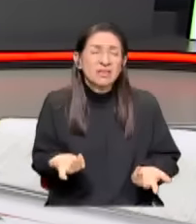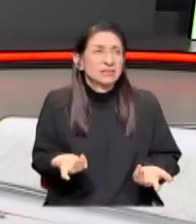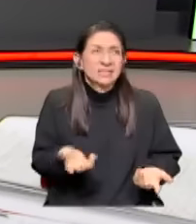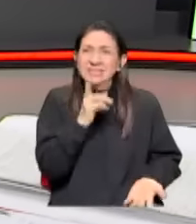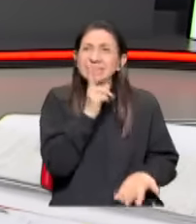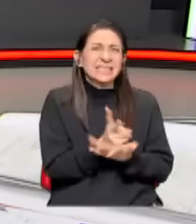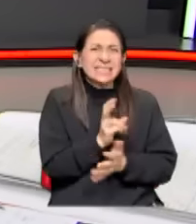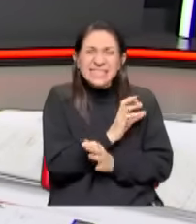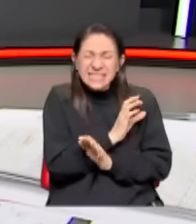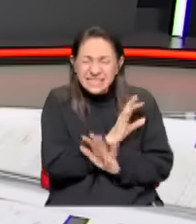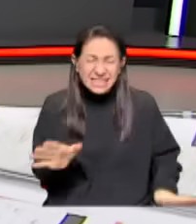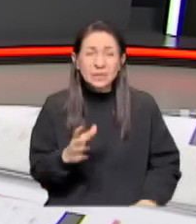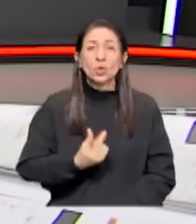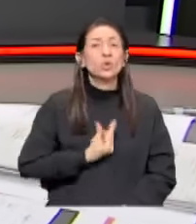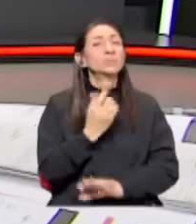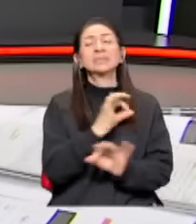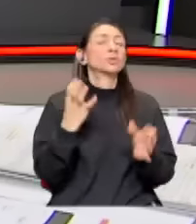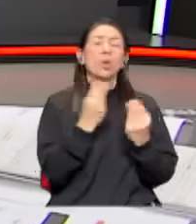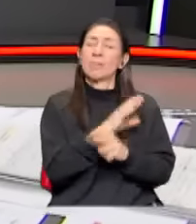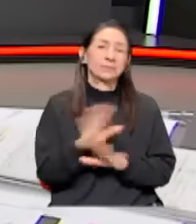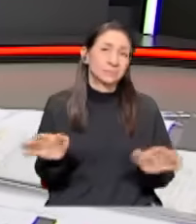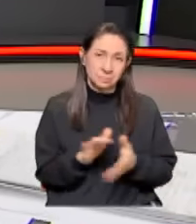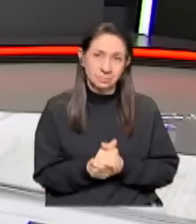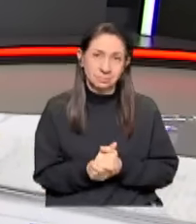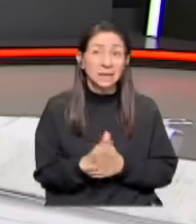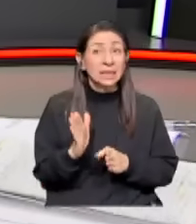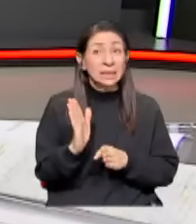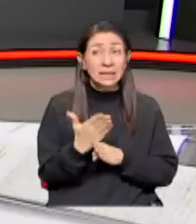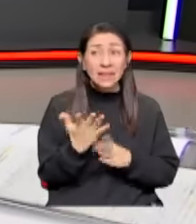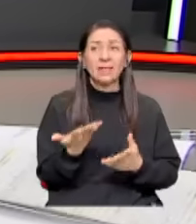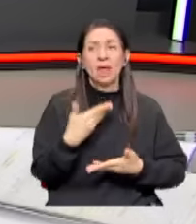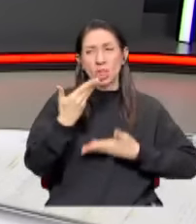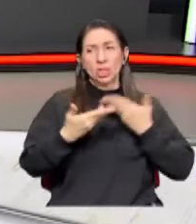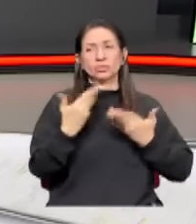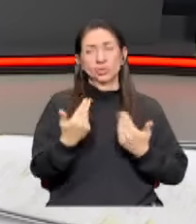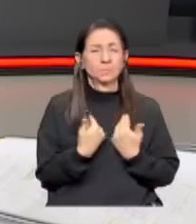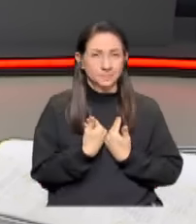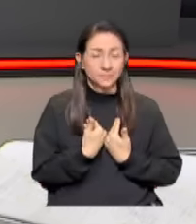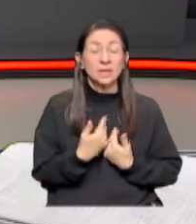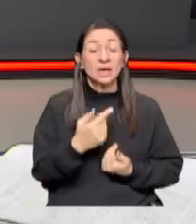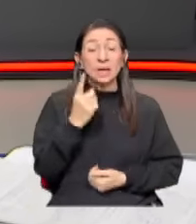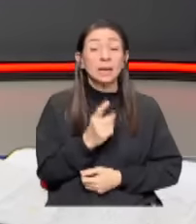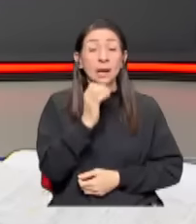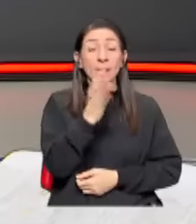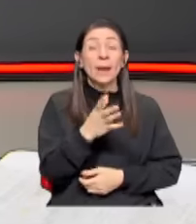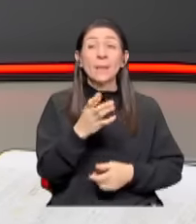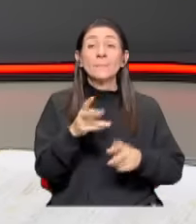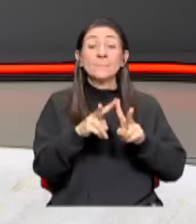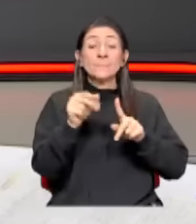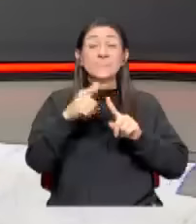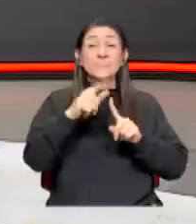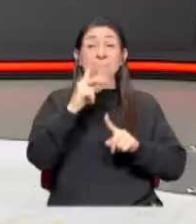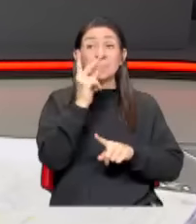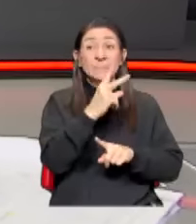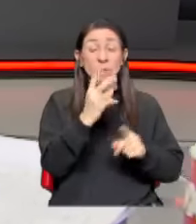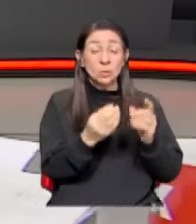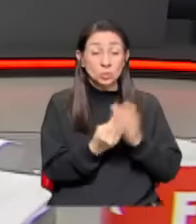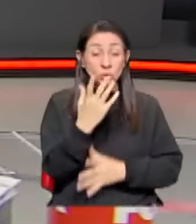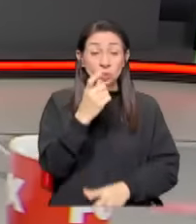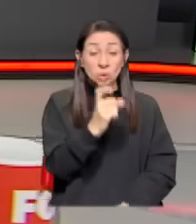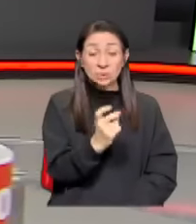kesinlikle ümitsiz olmayın. Kesinlikle olmayın. Nedenlerini anlatacağım. İlk haberimiz Milli İstihbarat Teşkilatı'nın